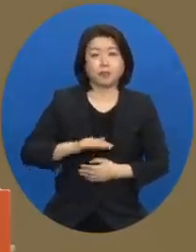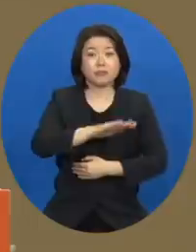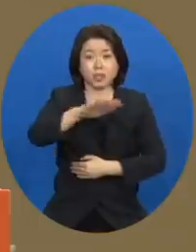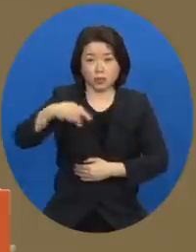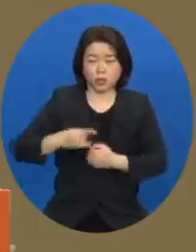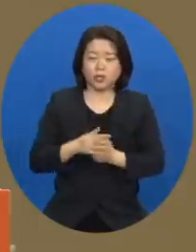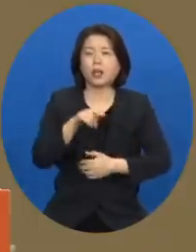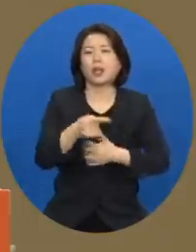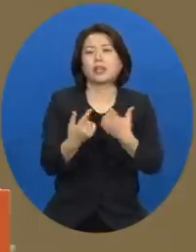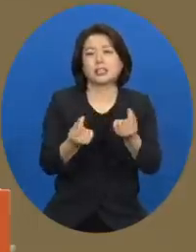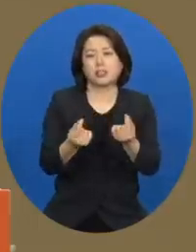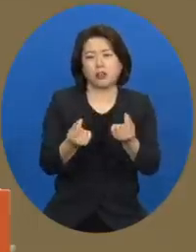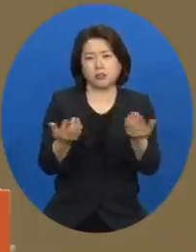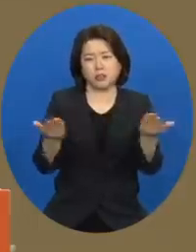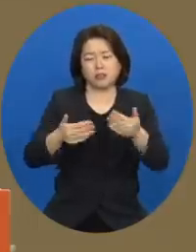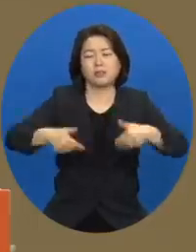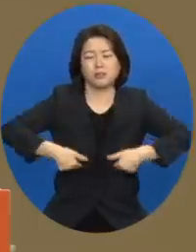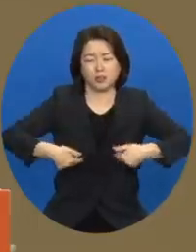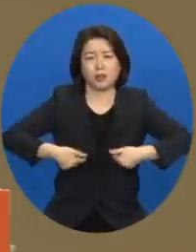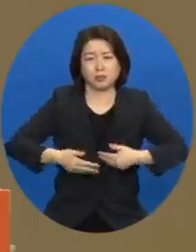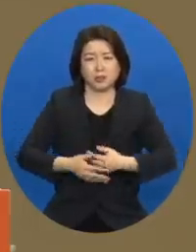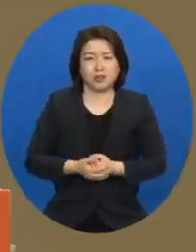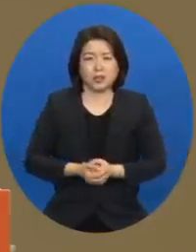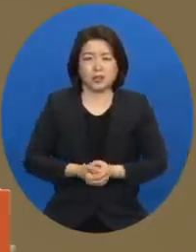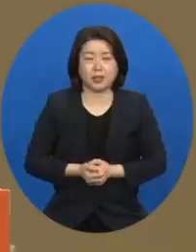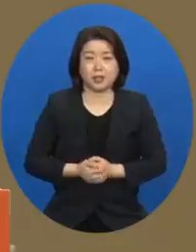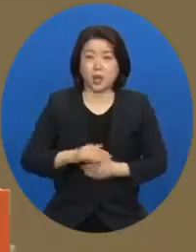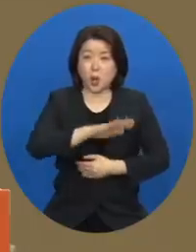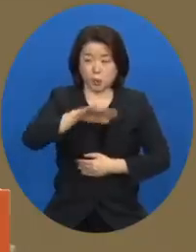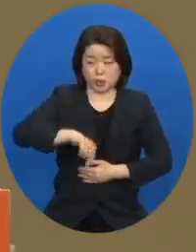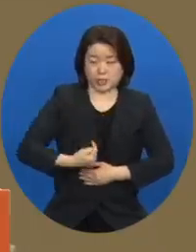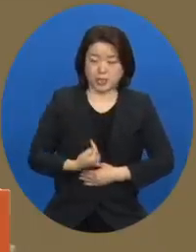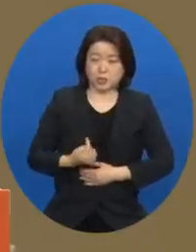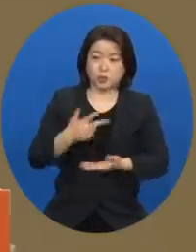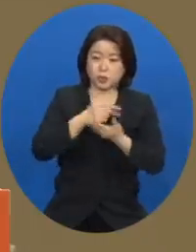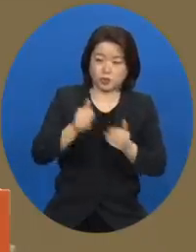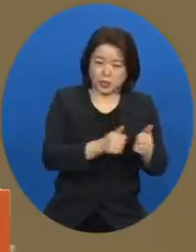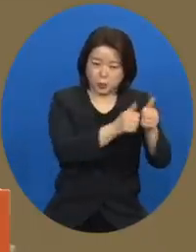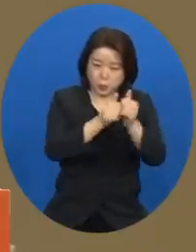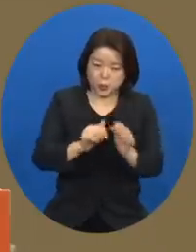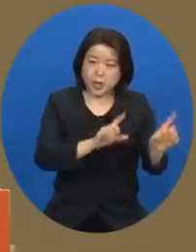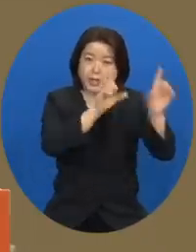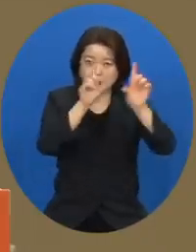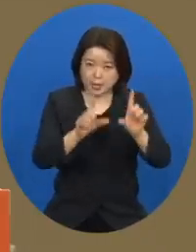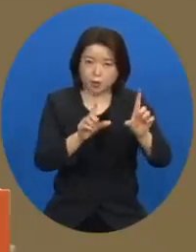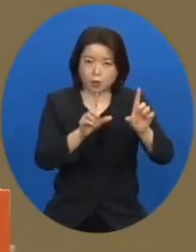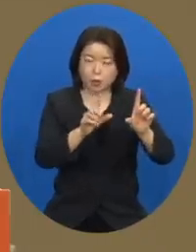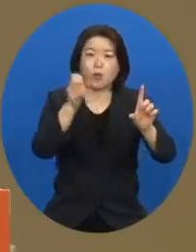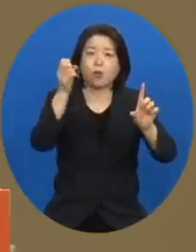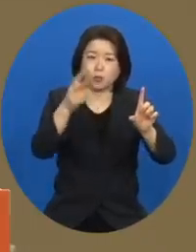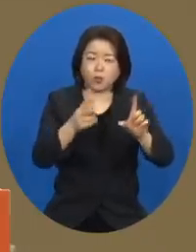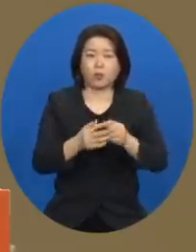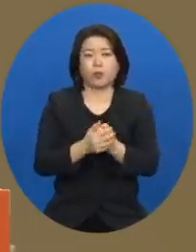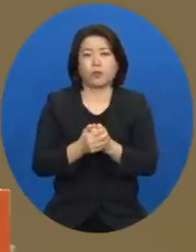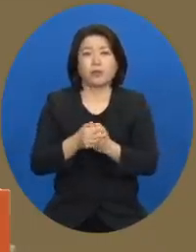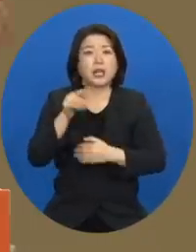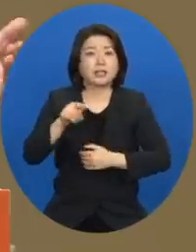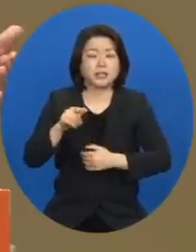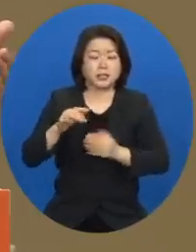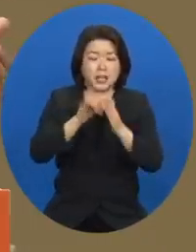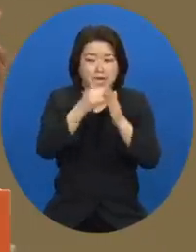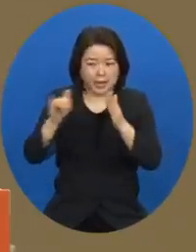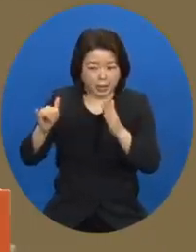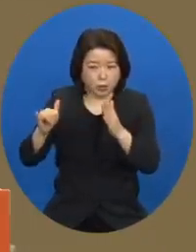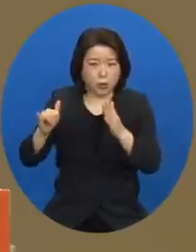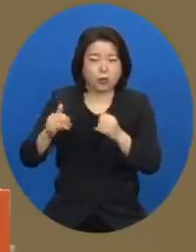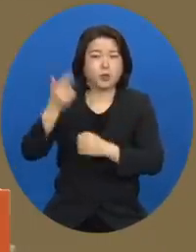우리에게는 이와 같은 일이 필요합니다. 우리 자신도 주님과 동행하는 삶을 살면서 그것이 우리